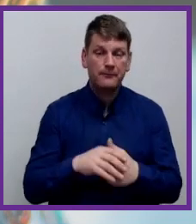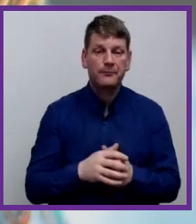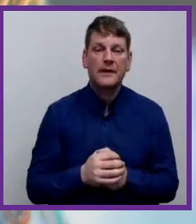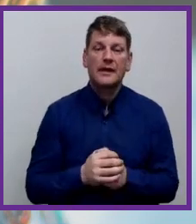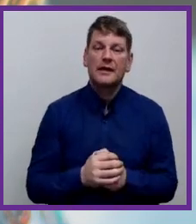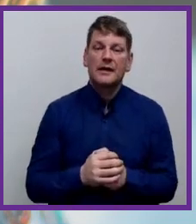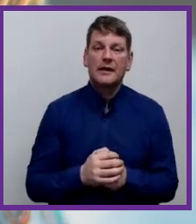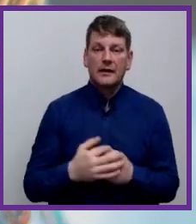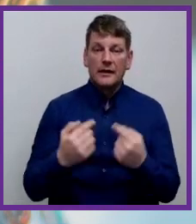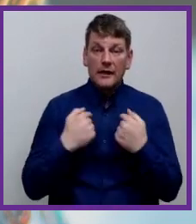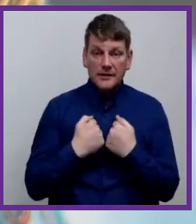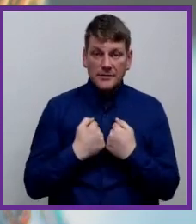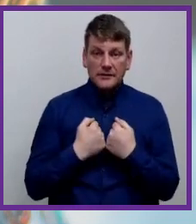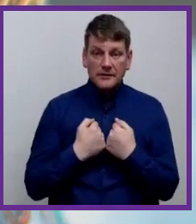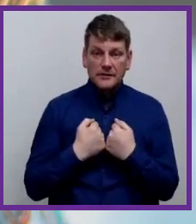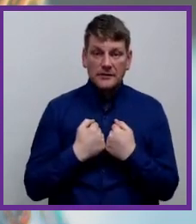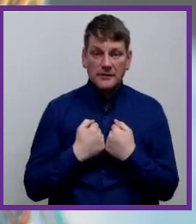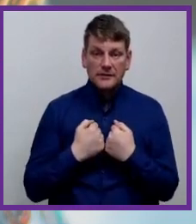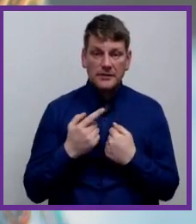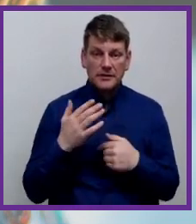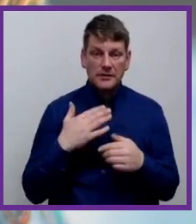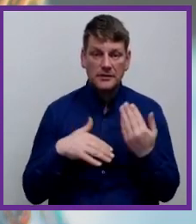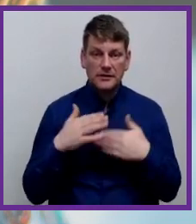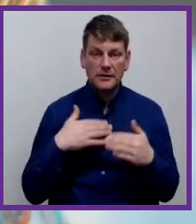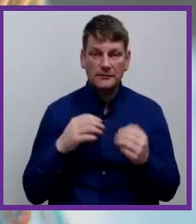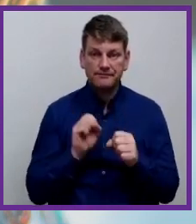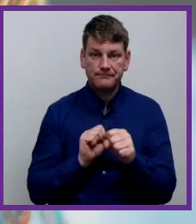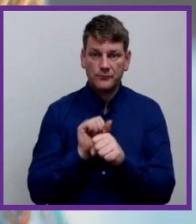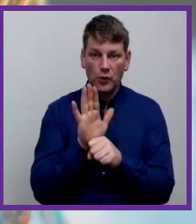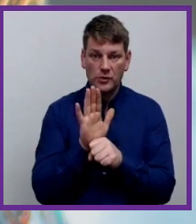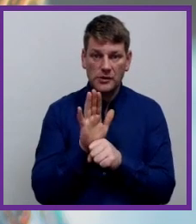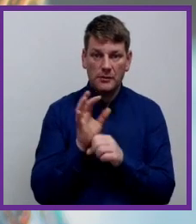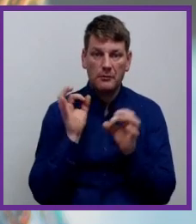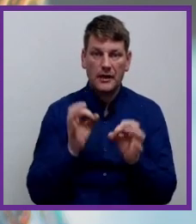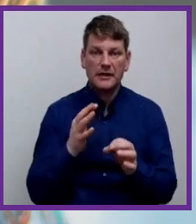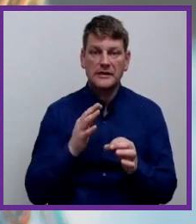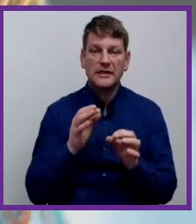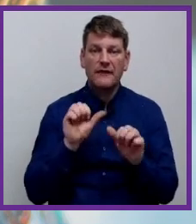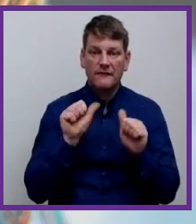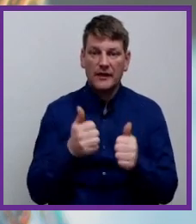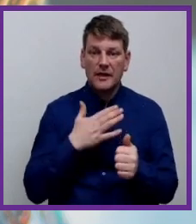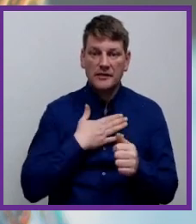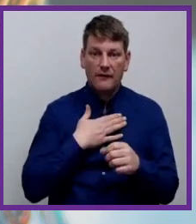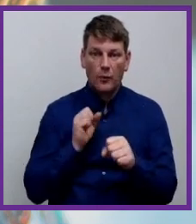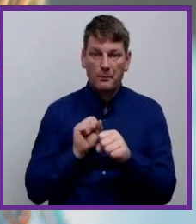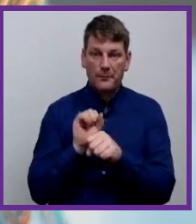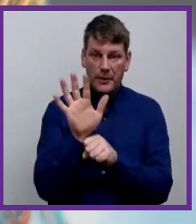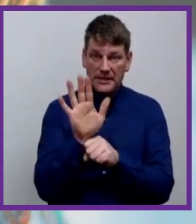tagad es centīšos uzlikt pareizā veidā savu prezentāciju.